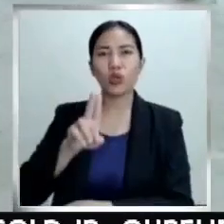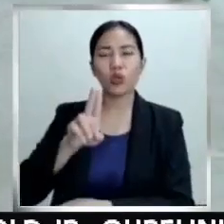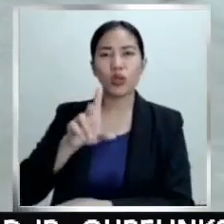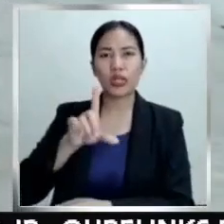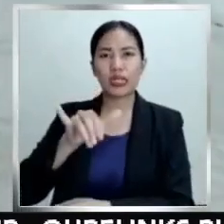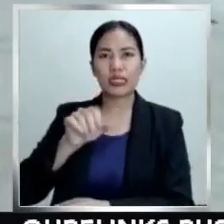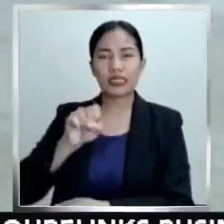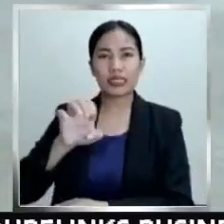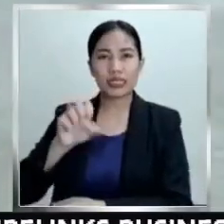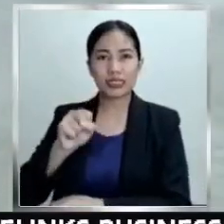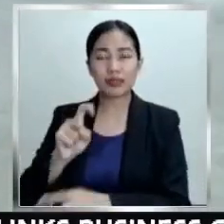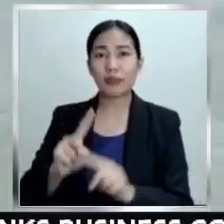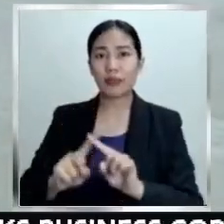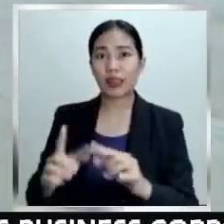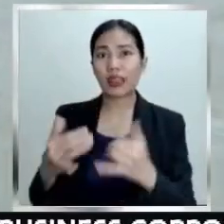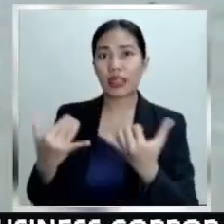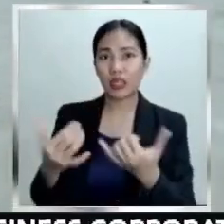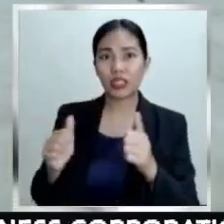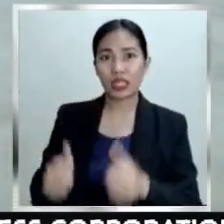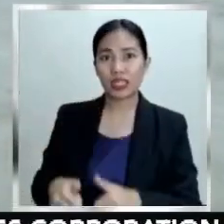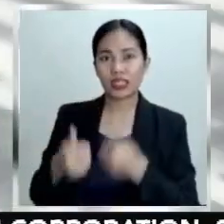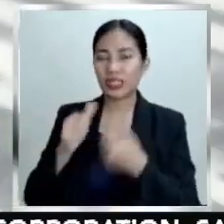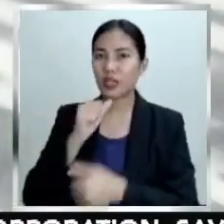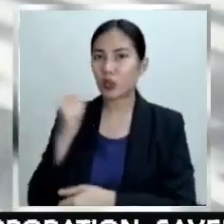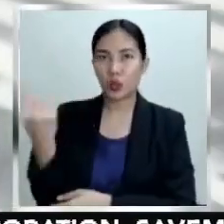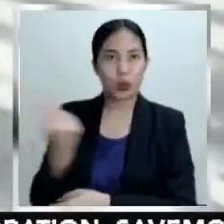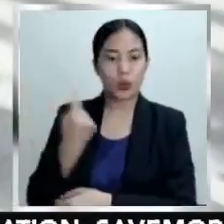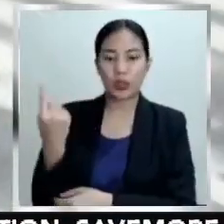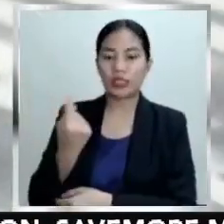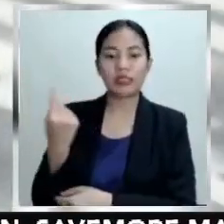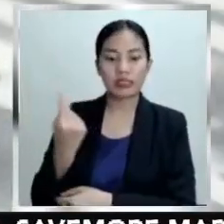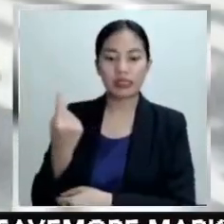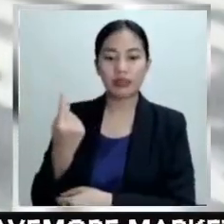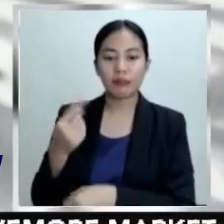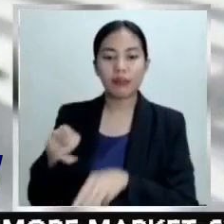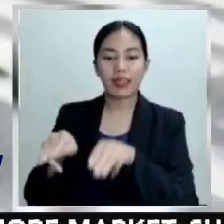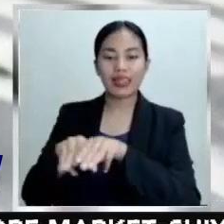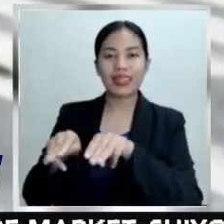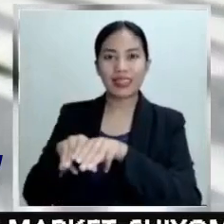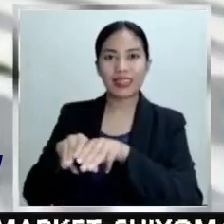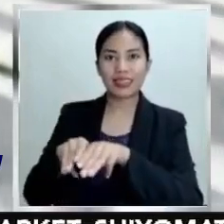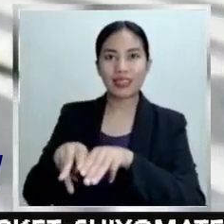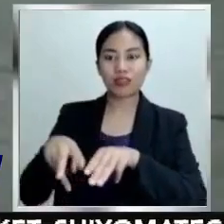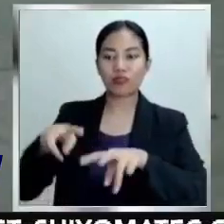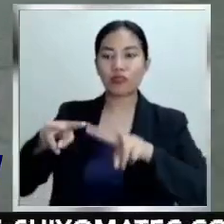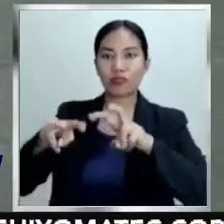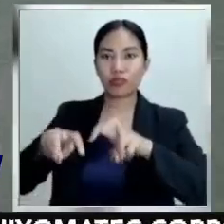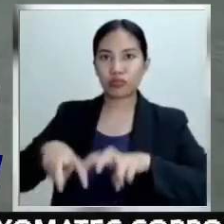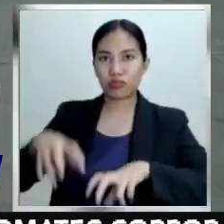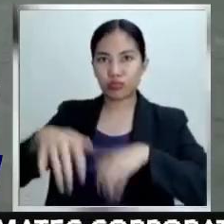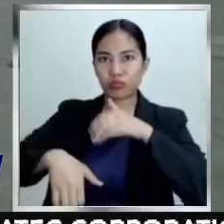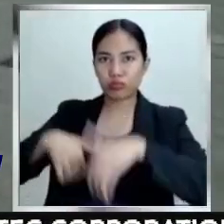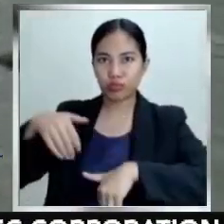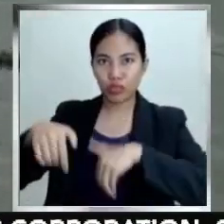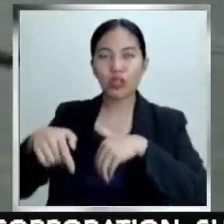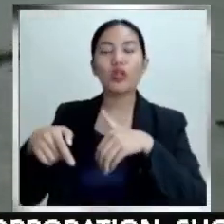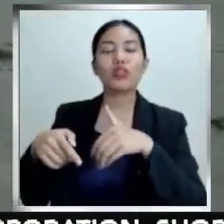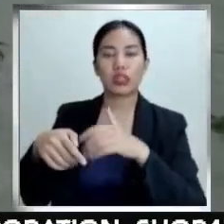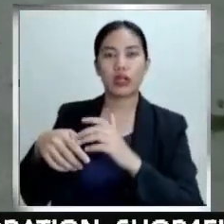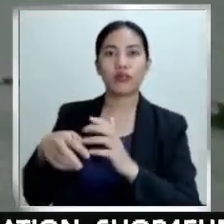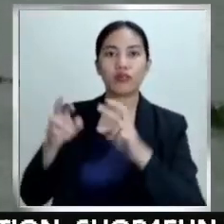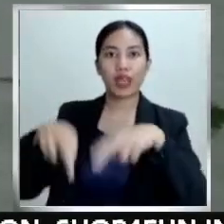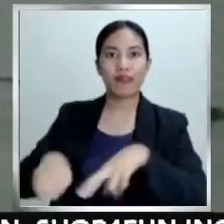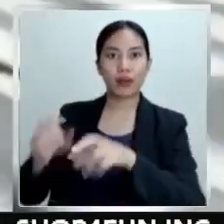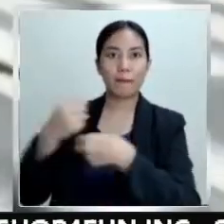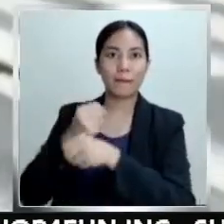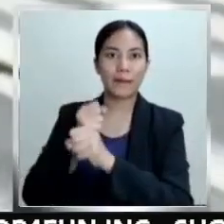sa Marikina lang gawin yung dredging, kundi dapat buong river system ng Pasig hanggang Manila Bay. Kung silted ang